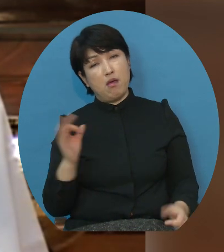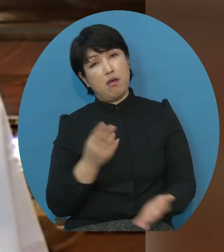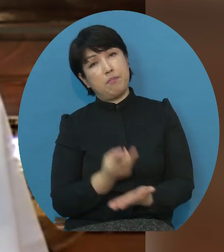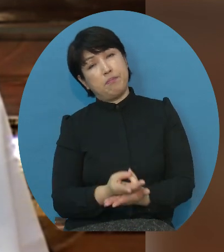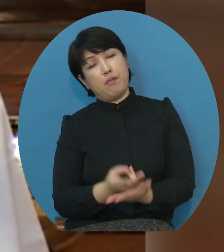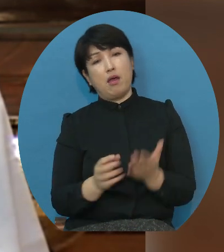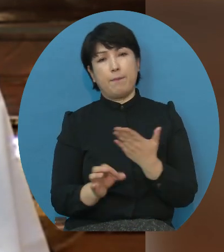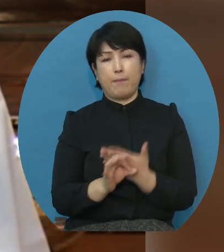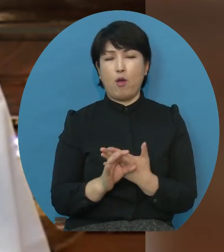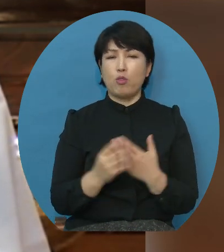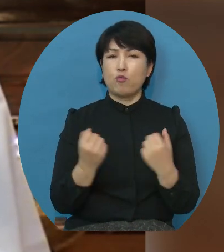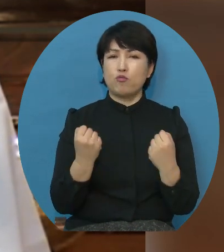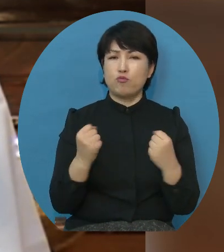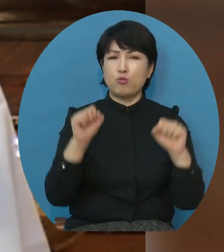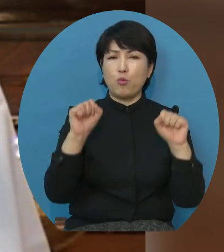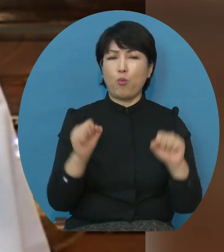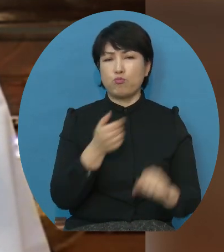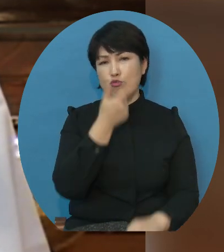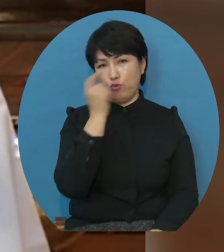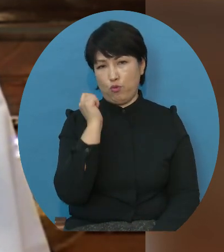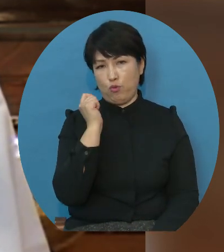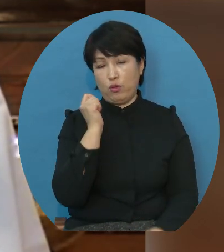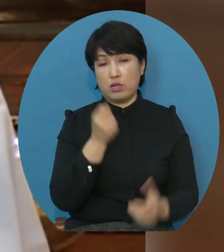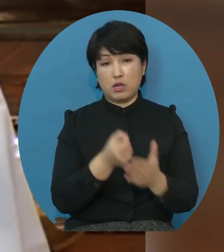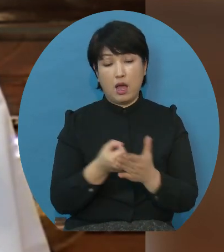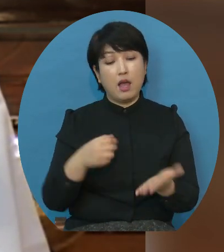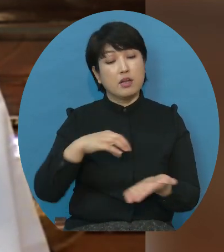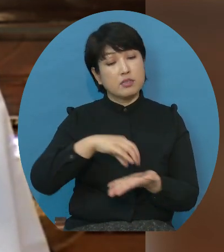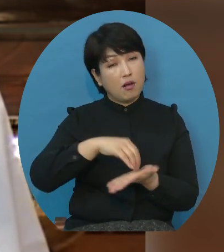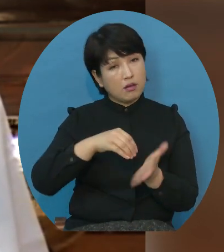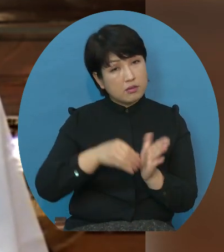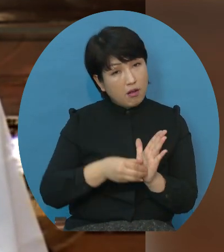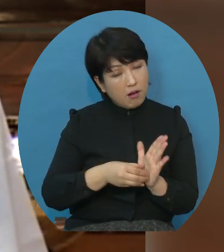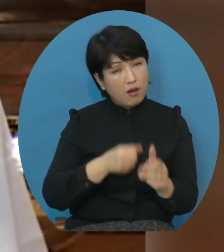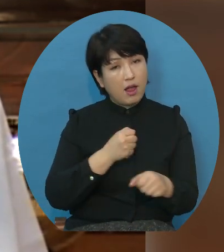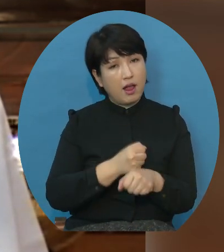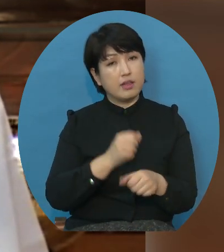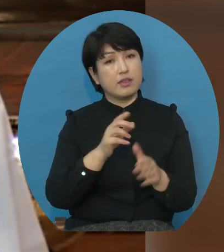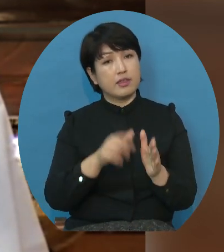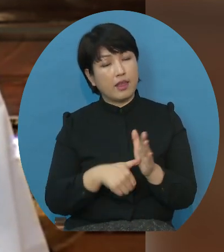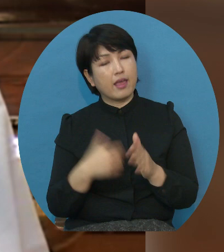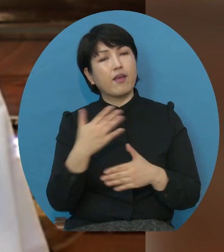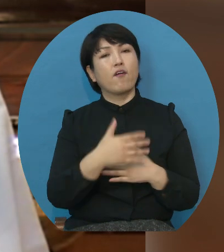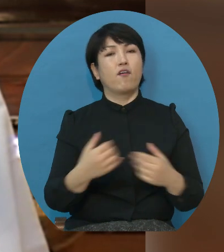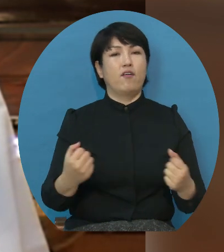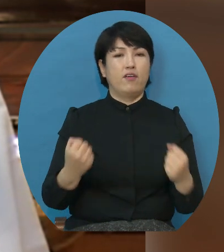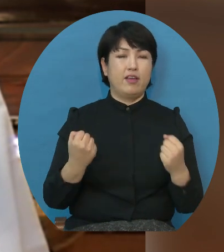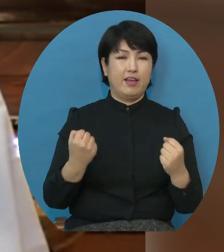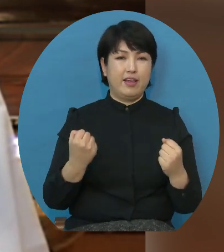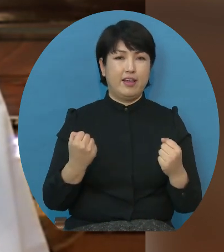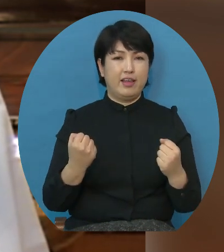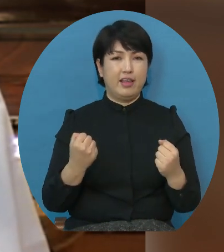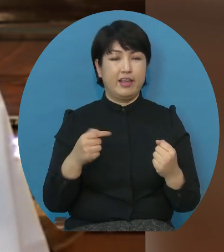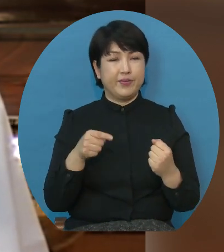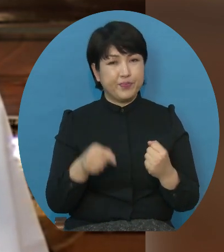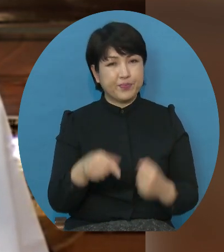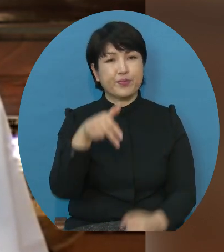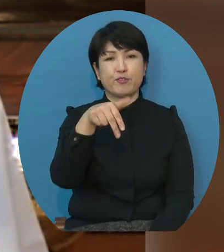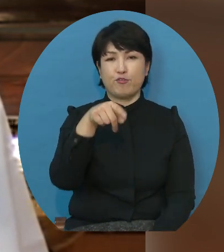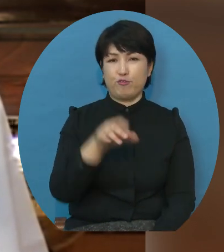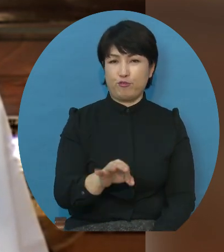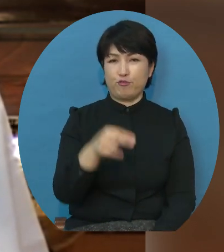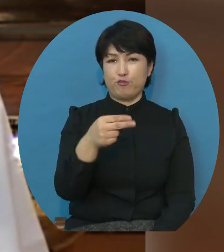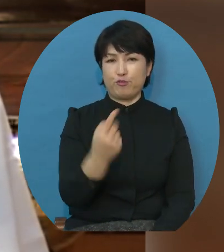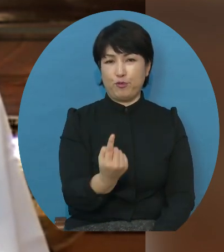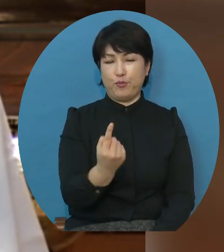되죠 적절할 때 바로 가장 큰 강하게 된다 이것이 좀